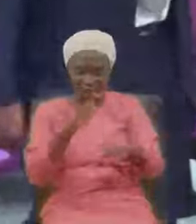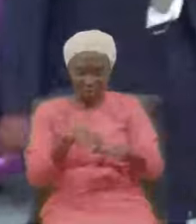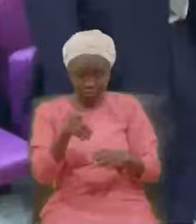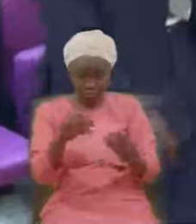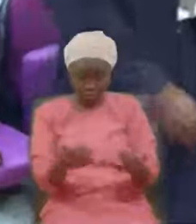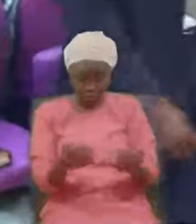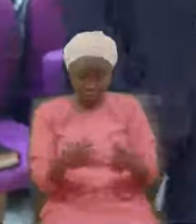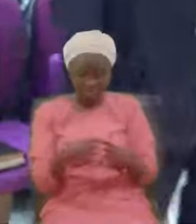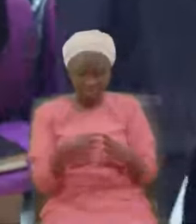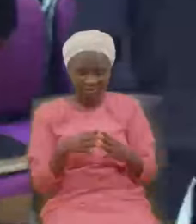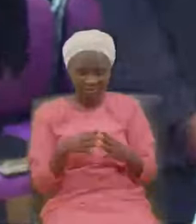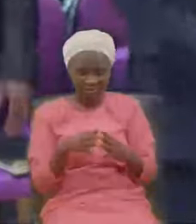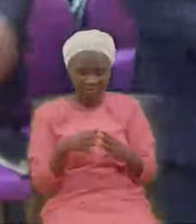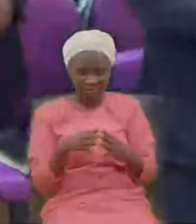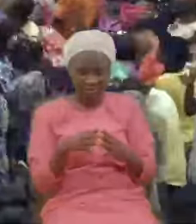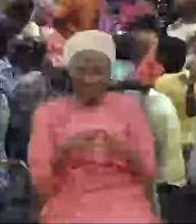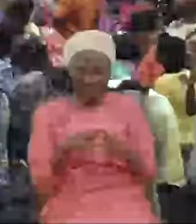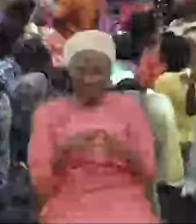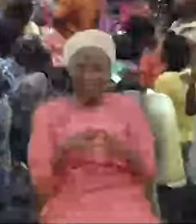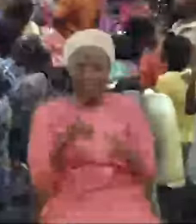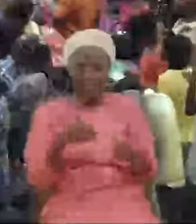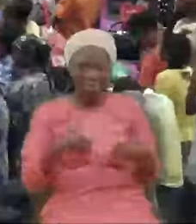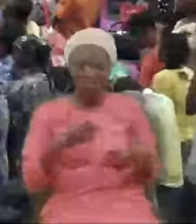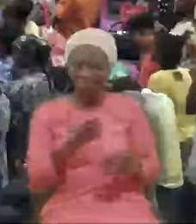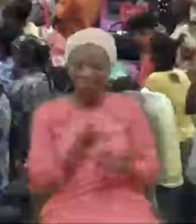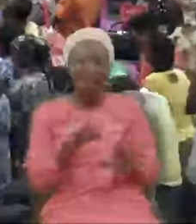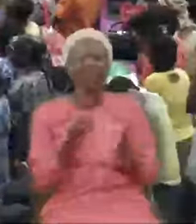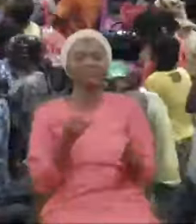vient sur vous maintenant. Vous l'avez reçu.